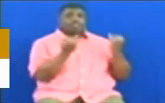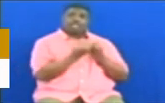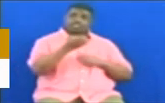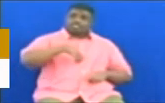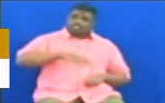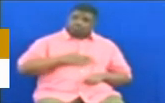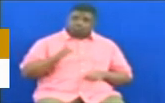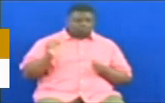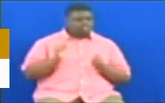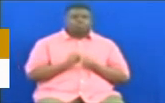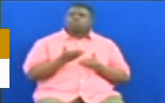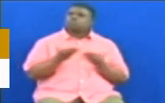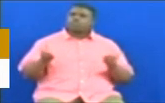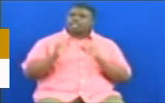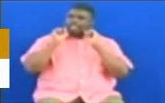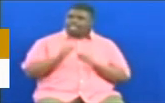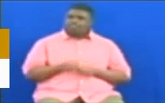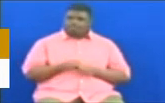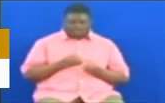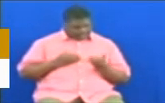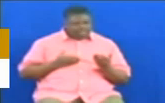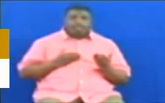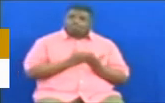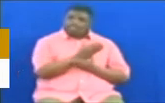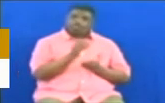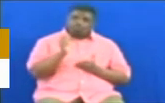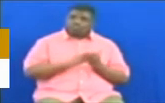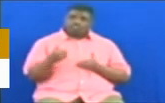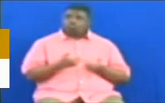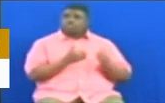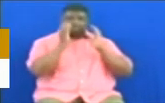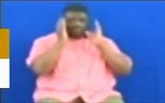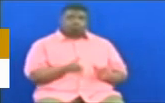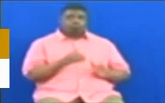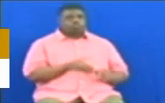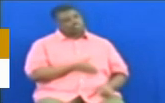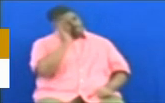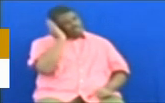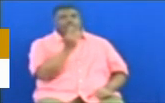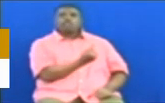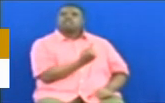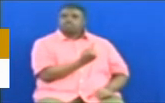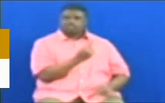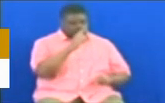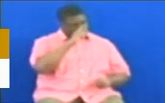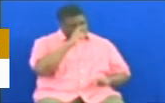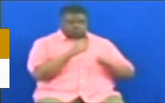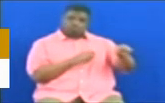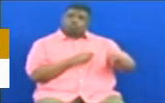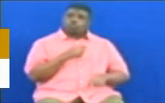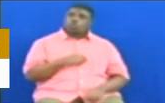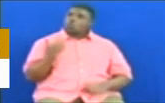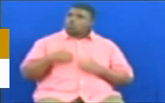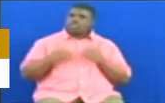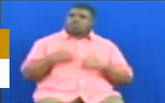katika serikali, basi ni lazima itapita kwenye ofisi ya mwanasheria mkuu wa serikali kwa ajili ya kuchunguzwa. Naomba tu ni mtoe